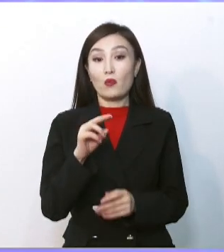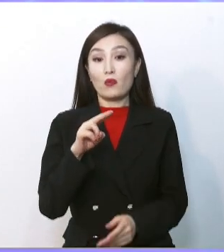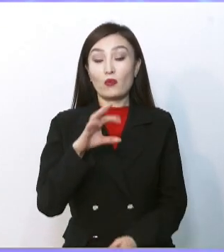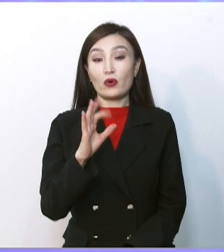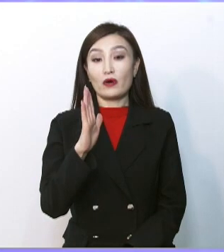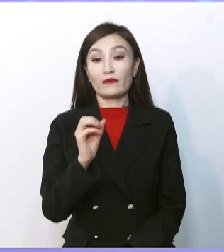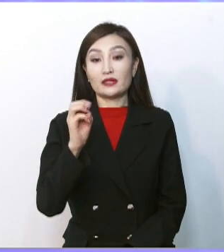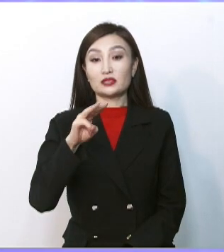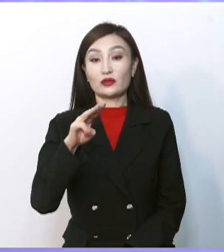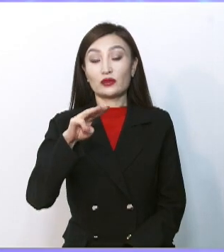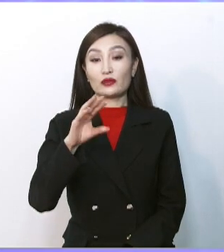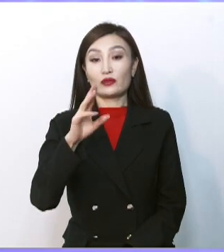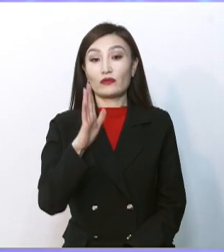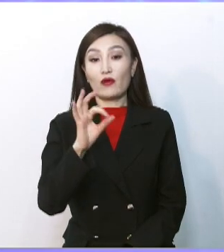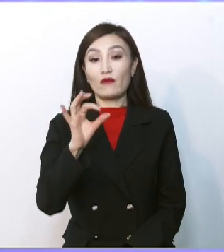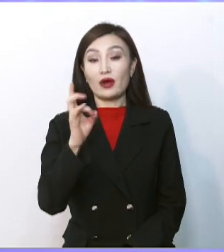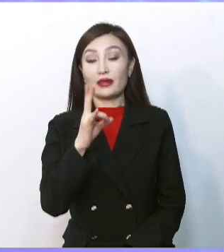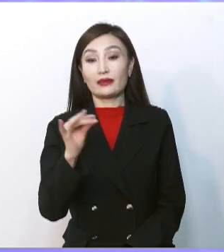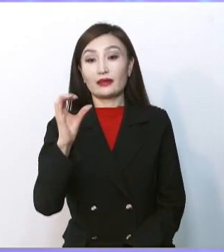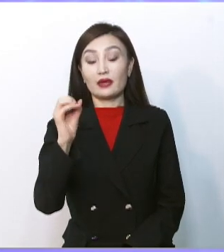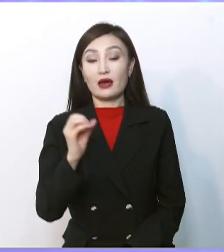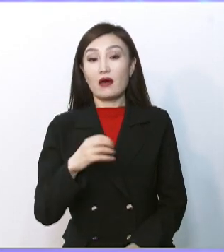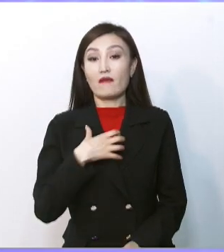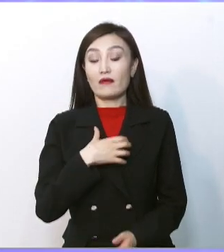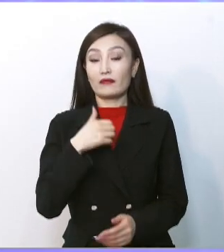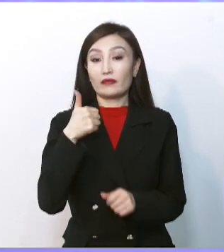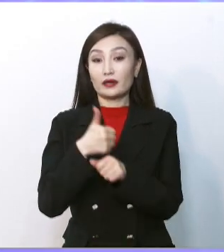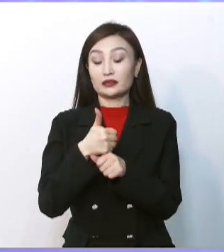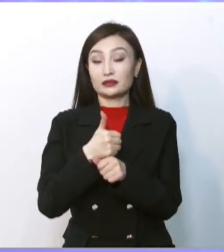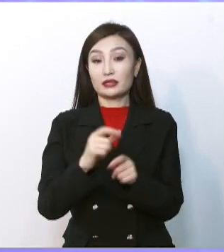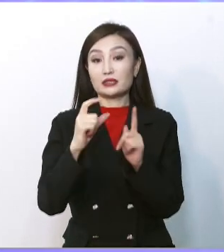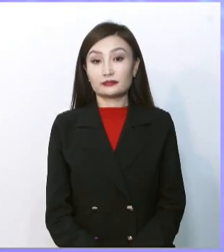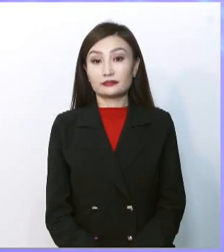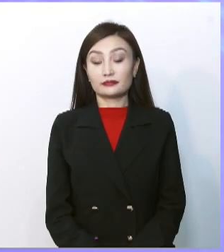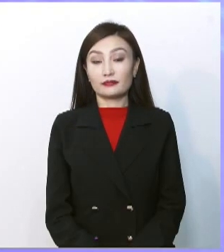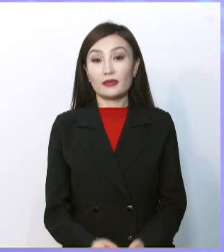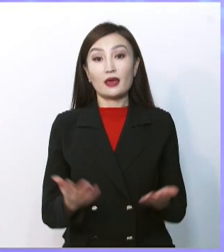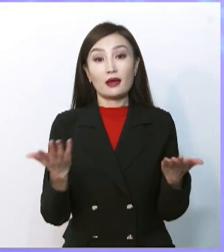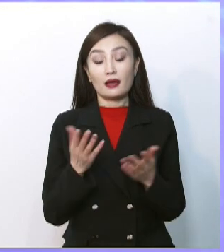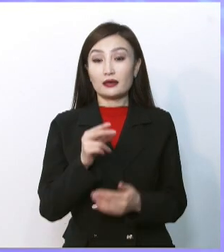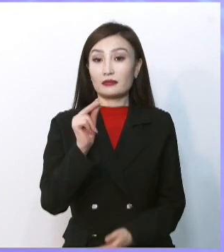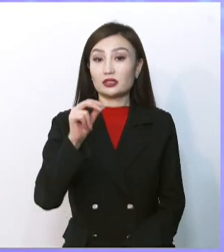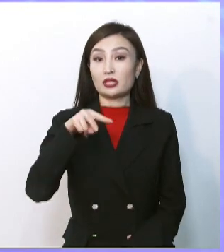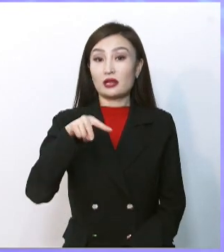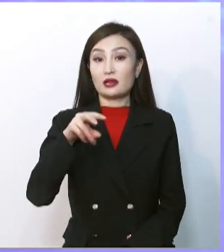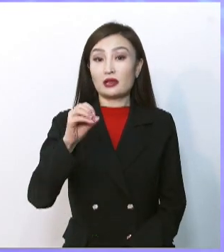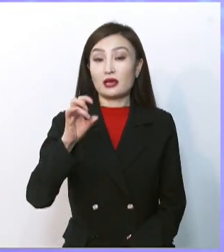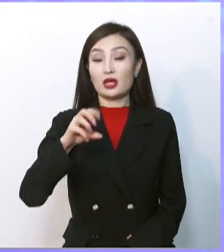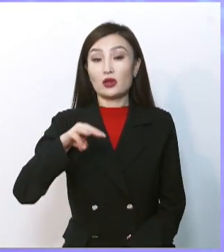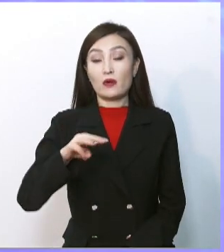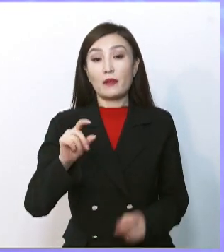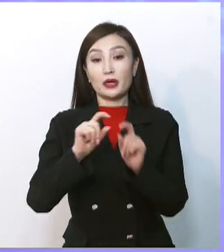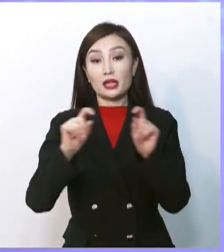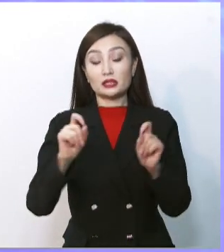повествования, потому что ключевыми словами являются глаголы. Каким членом предложения